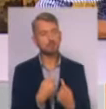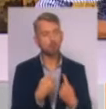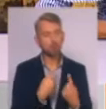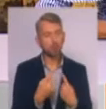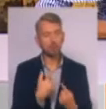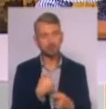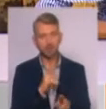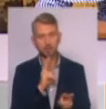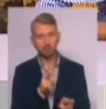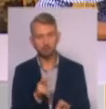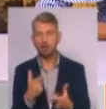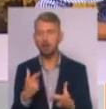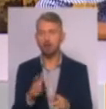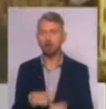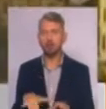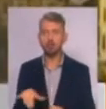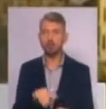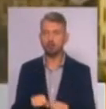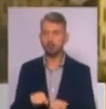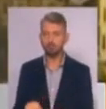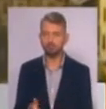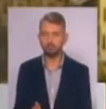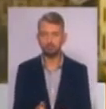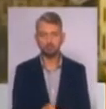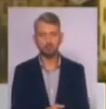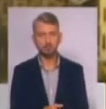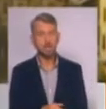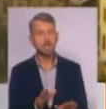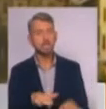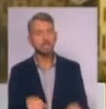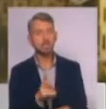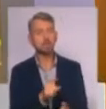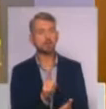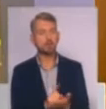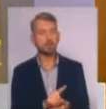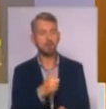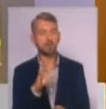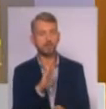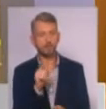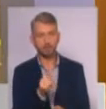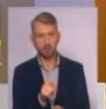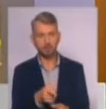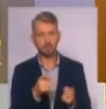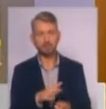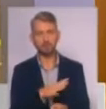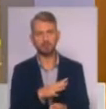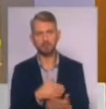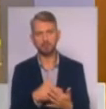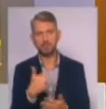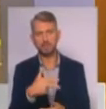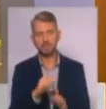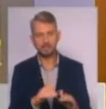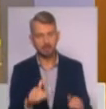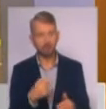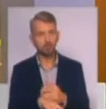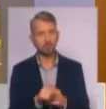тримаю це питання а на контролі. А де діти ділися, ті, які мали 1 вересня? Діти, які мали 1 вересня, там насправді було десь 30 дітей, тому